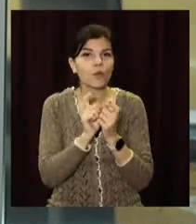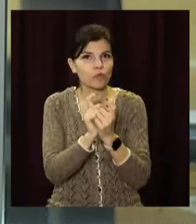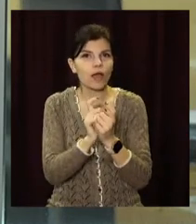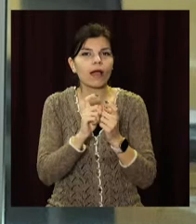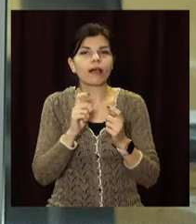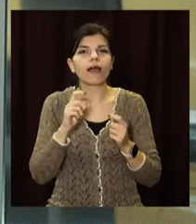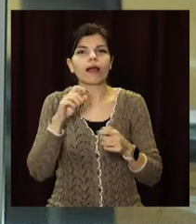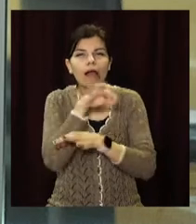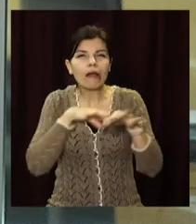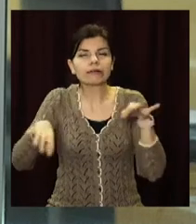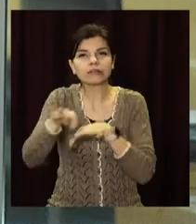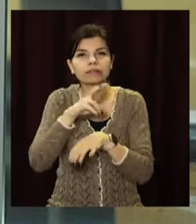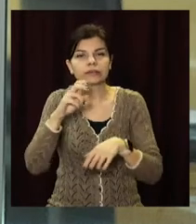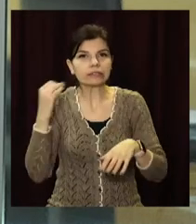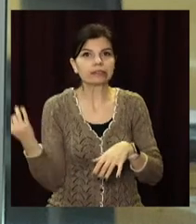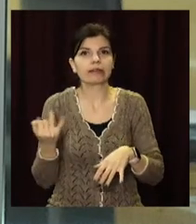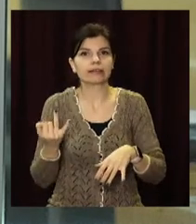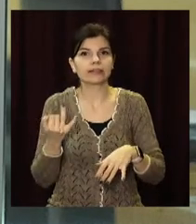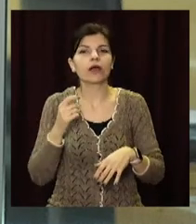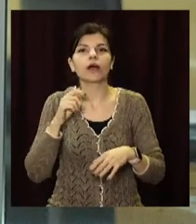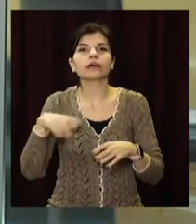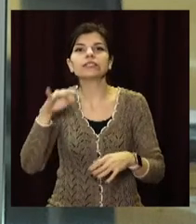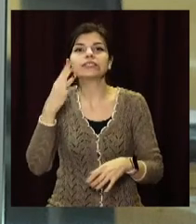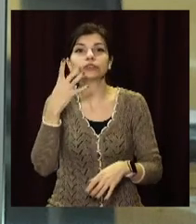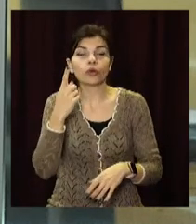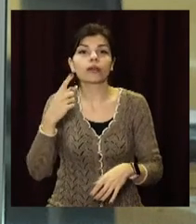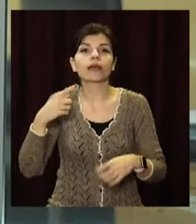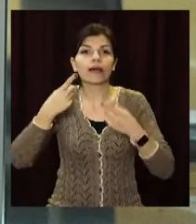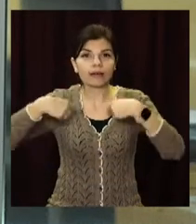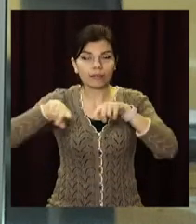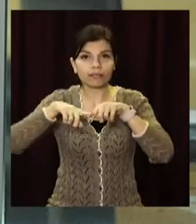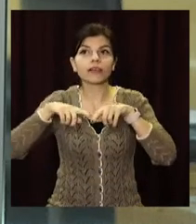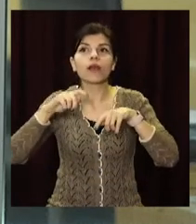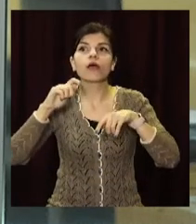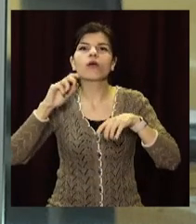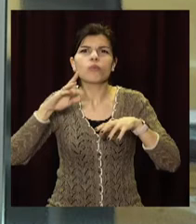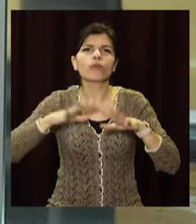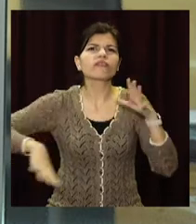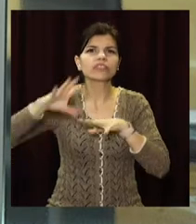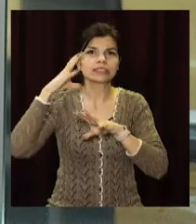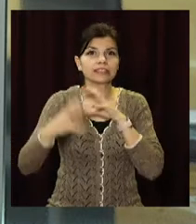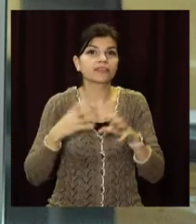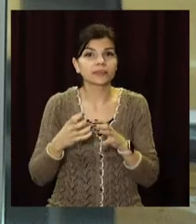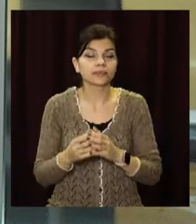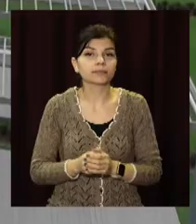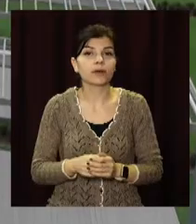архітектурну першість будівлями із 41 країни світу. 5 фіналістів визначать протягом року.